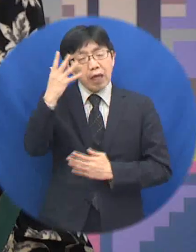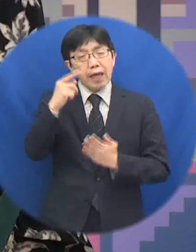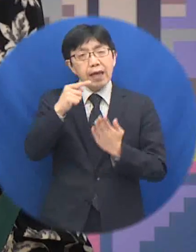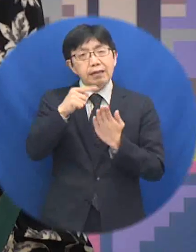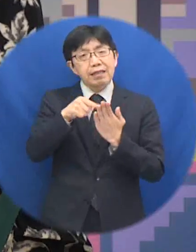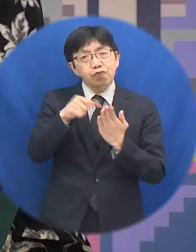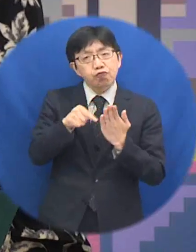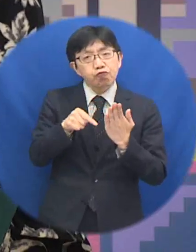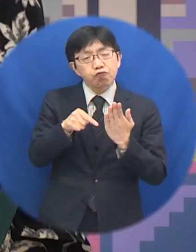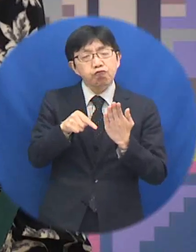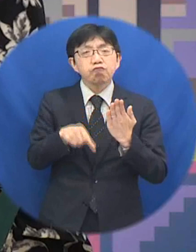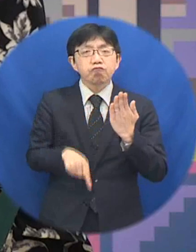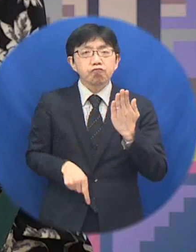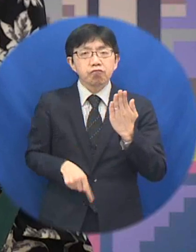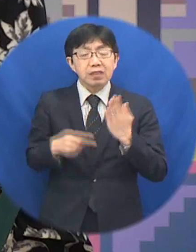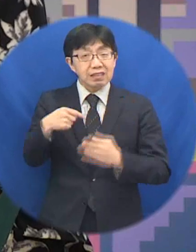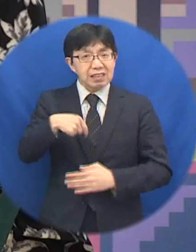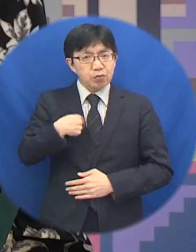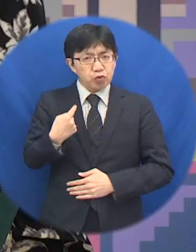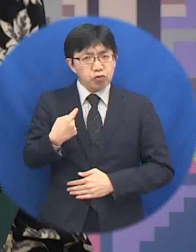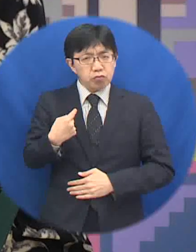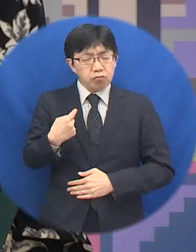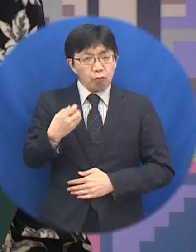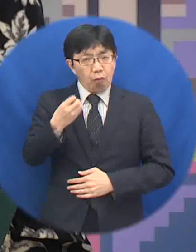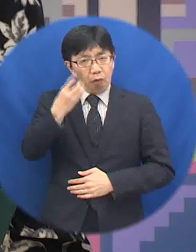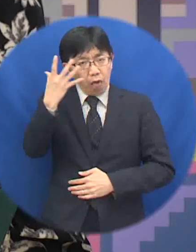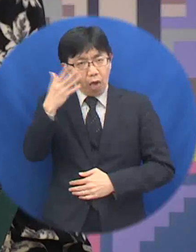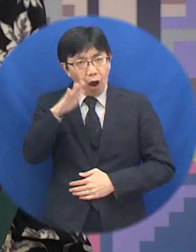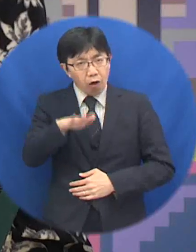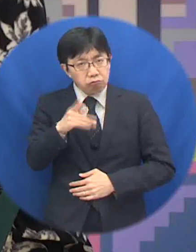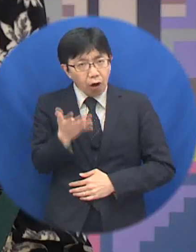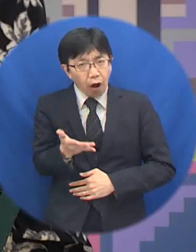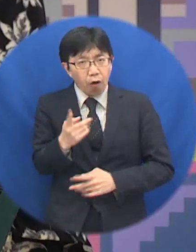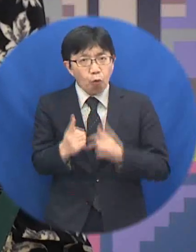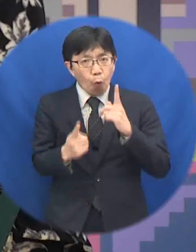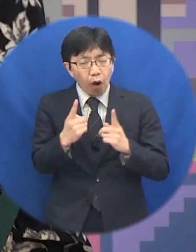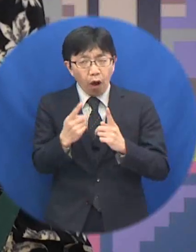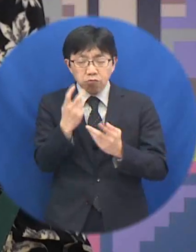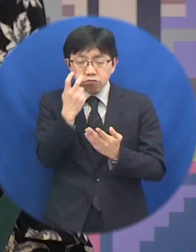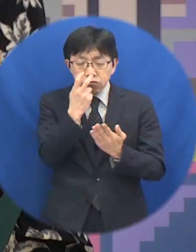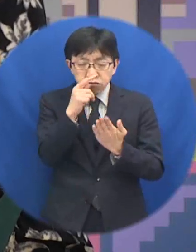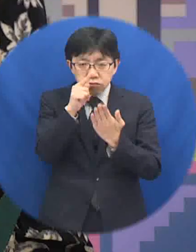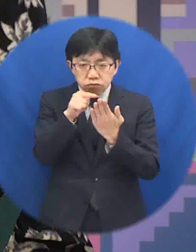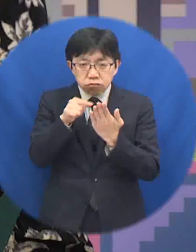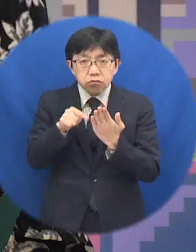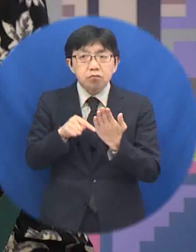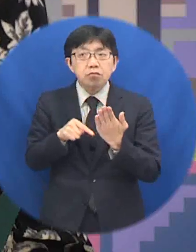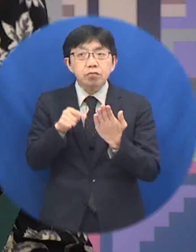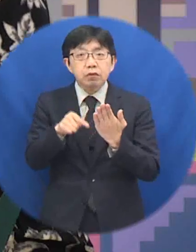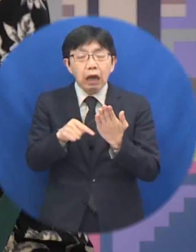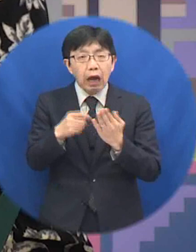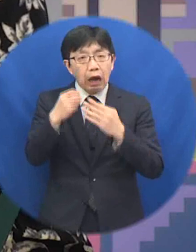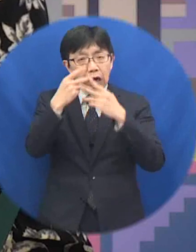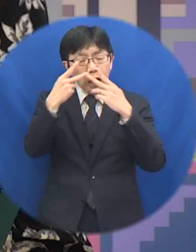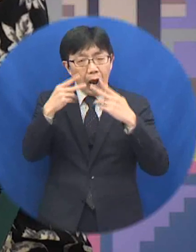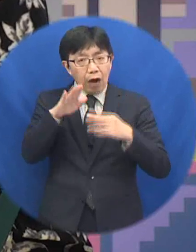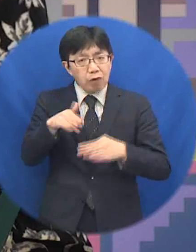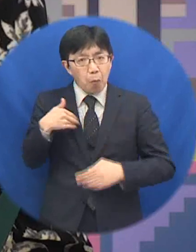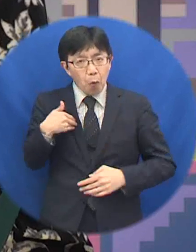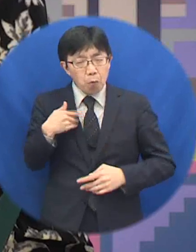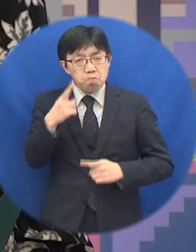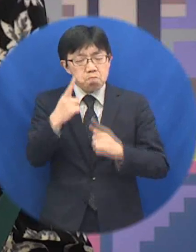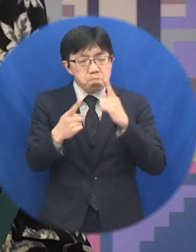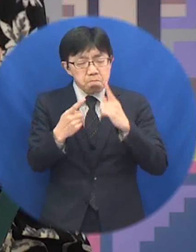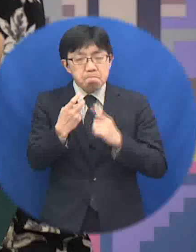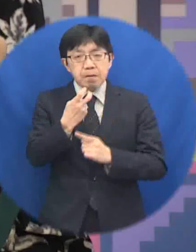になります。 はい、 ご自分が今どのような状態にあるのかというのをチェックしていただいて、認知症の早期発見に役立てていただき